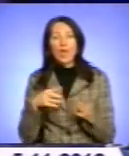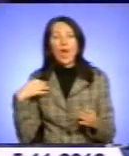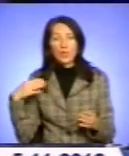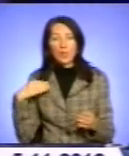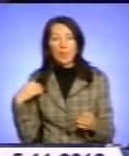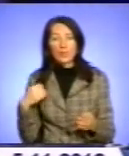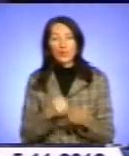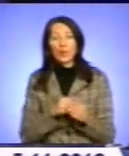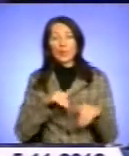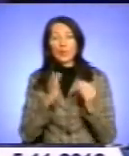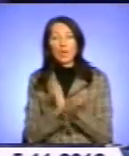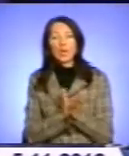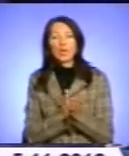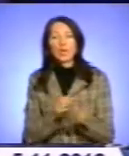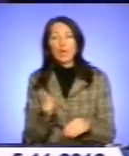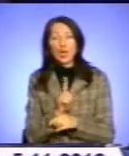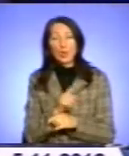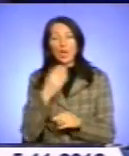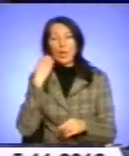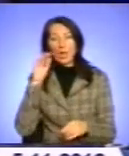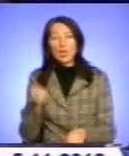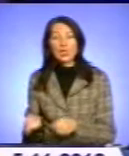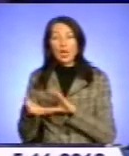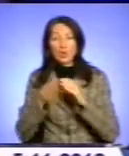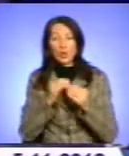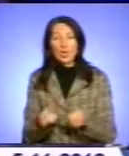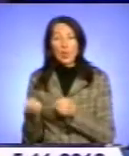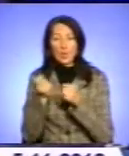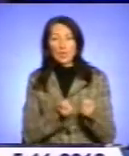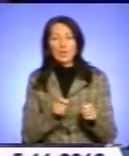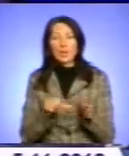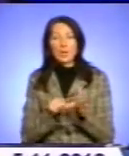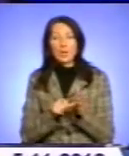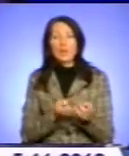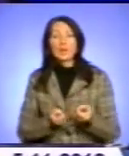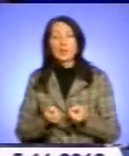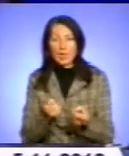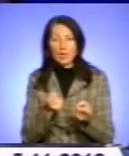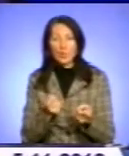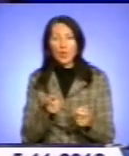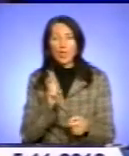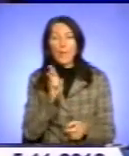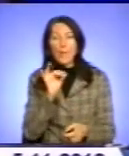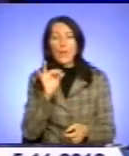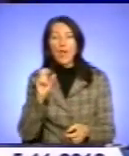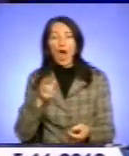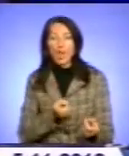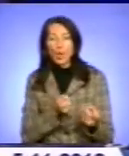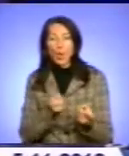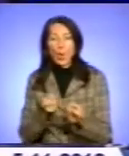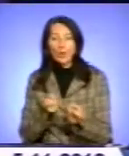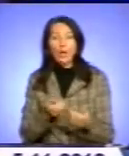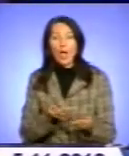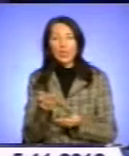загальної скарбнички Тернопільщина найкращі результати принесли представники санного спорту, біатлону, лижного двоборства та спортсмени, які